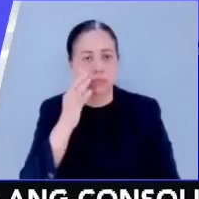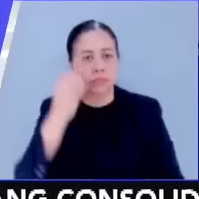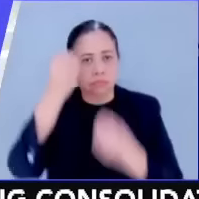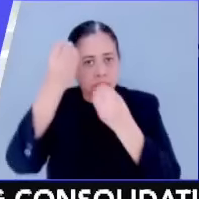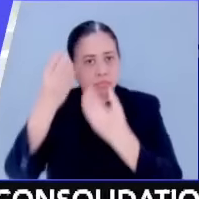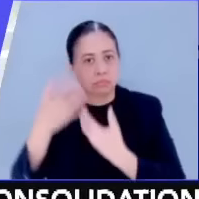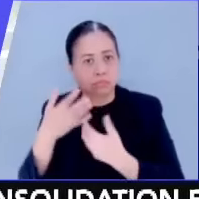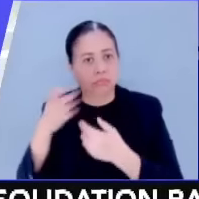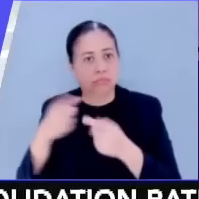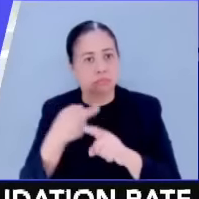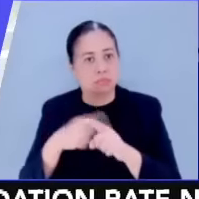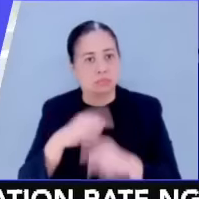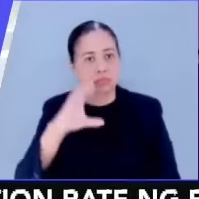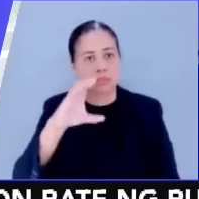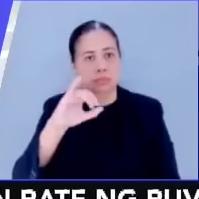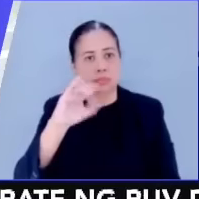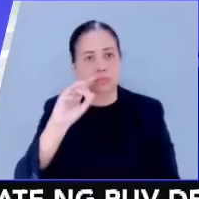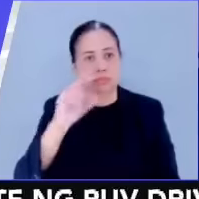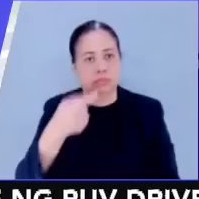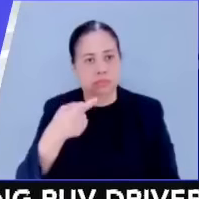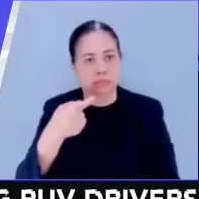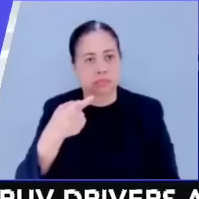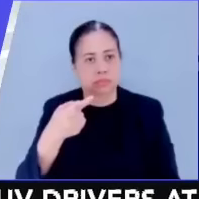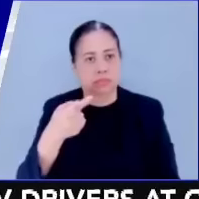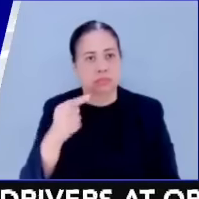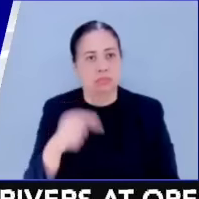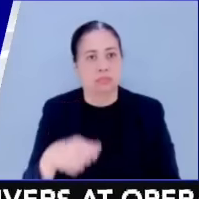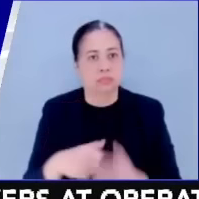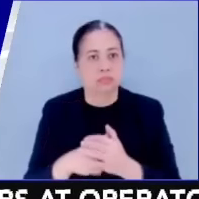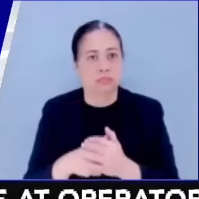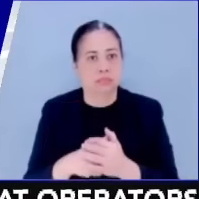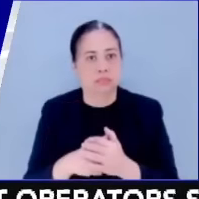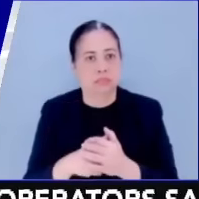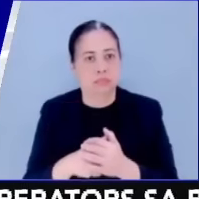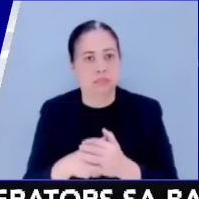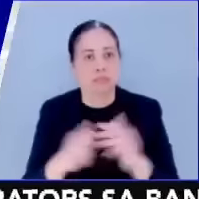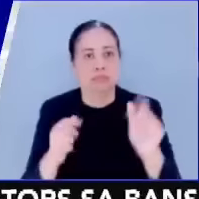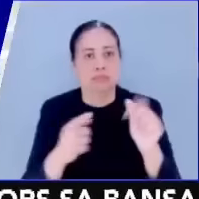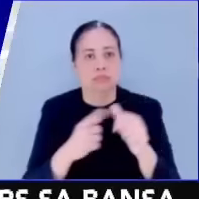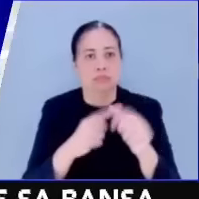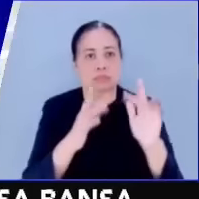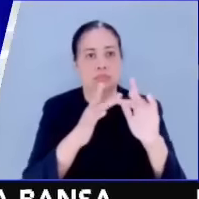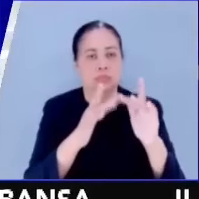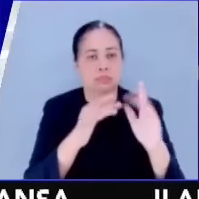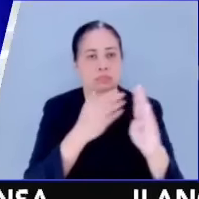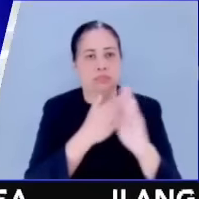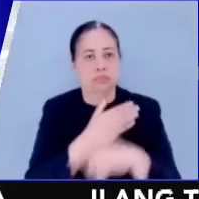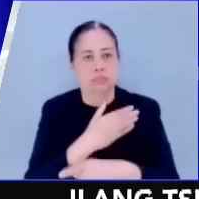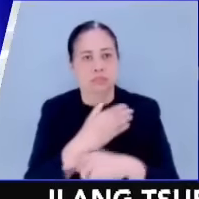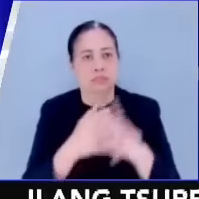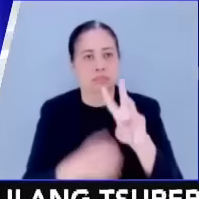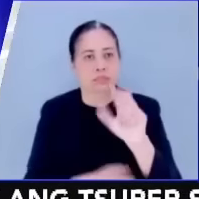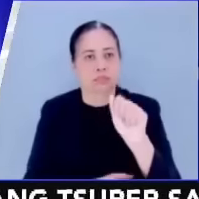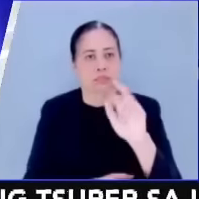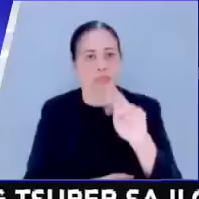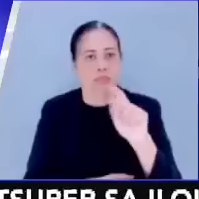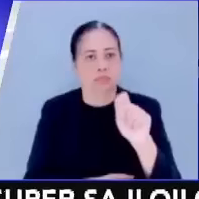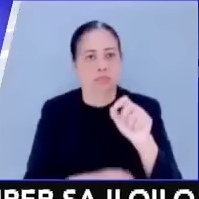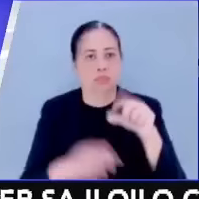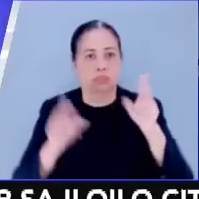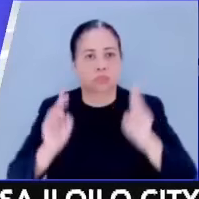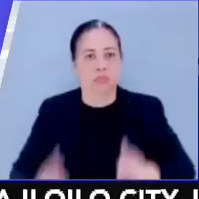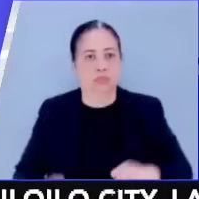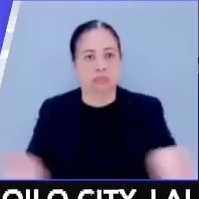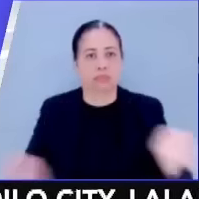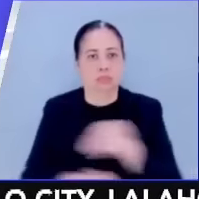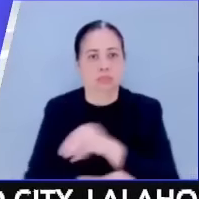cidg ay online isa sa gawa ang Return of warrant yan ay para sa kasong qualified human trafficking na kinakaharap ni guo sa Pasig